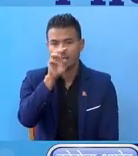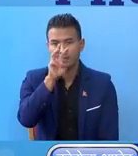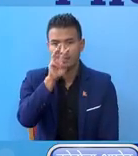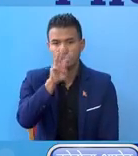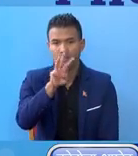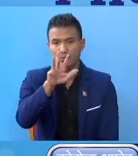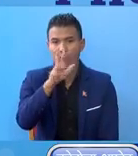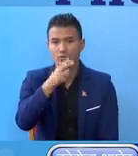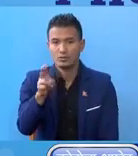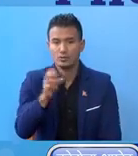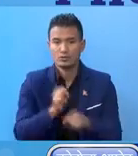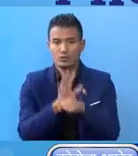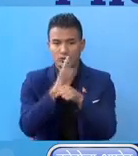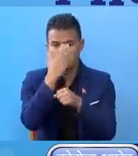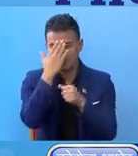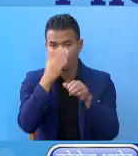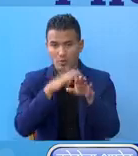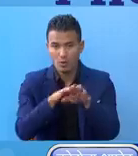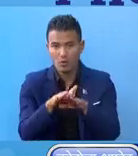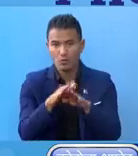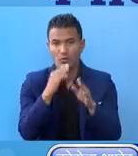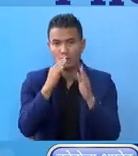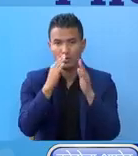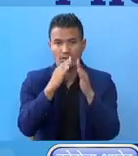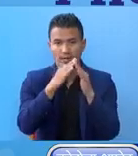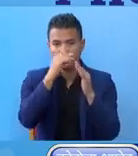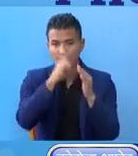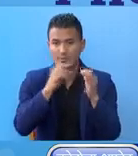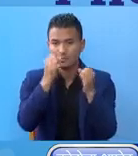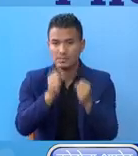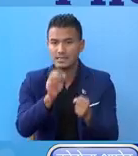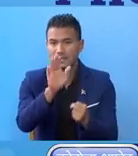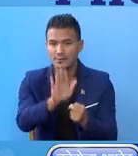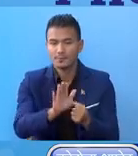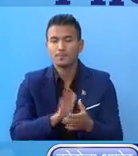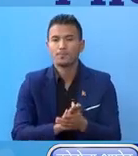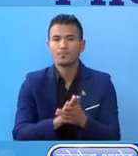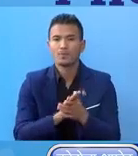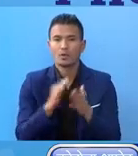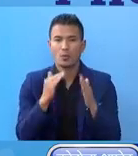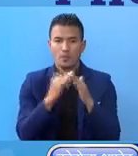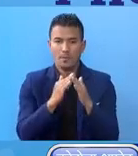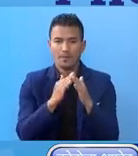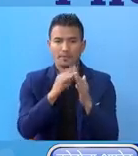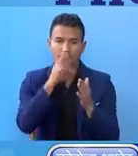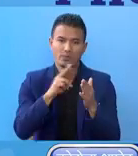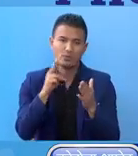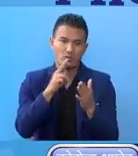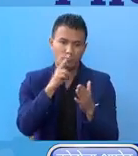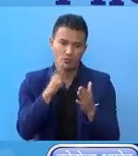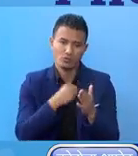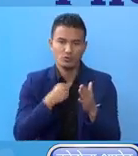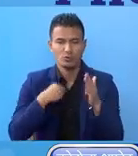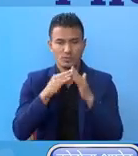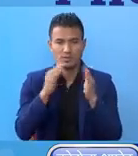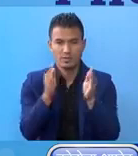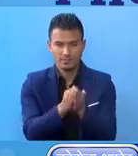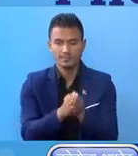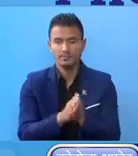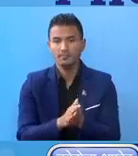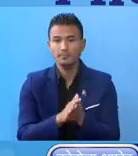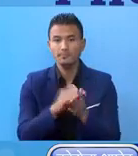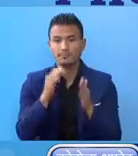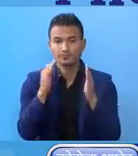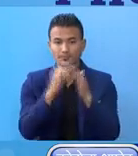14,739 जना सक्रिय संक्रमितहरू आइसोलेसनमा रहनु भएको छ। होम आइसोलेसन र संस्थागत आइसोलेसन गरेर